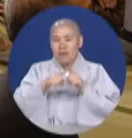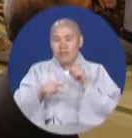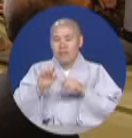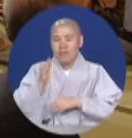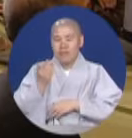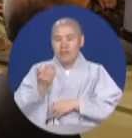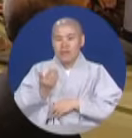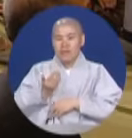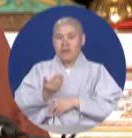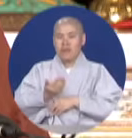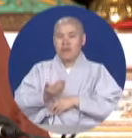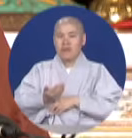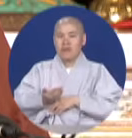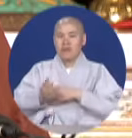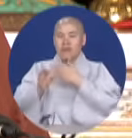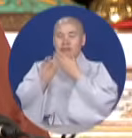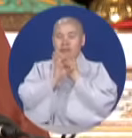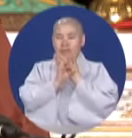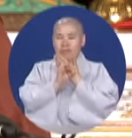자, 그러면